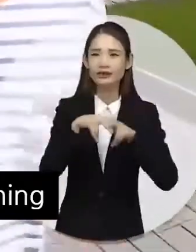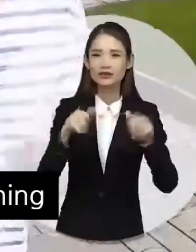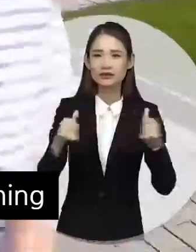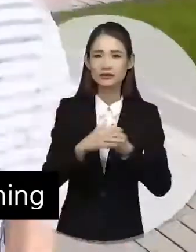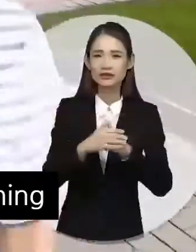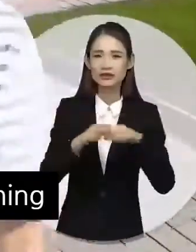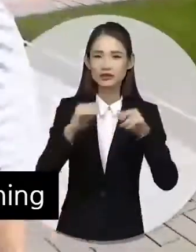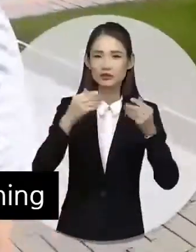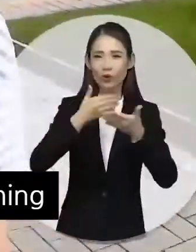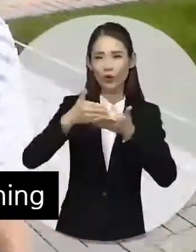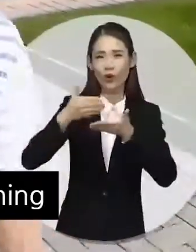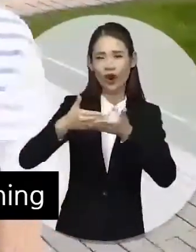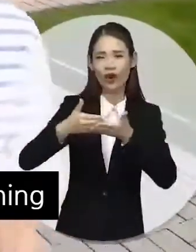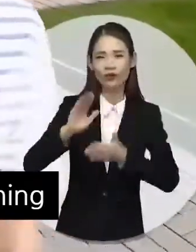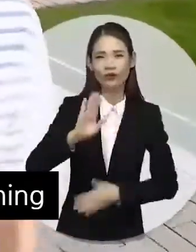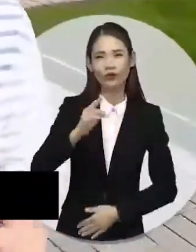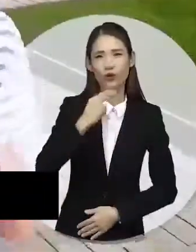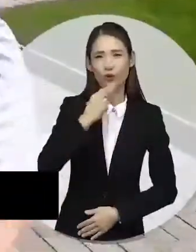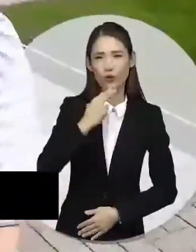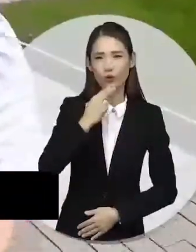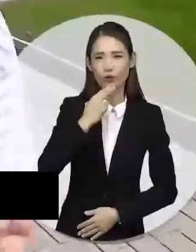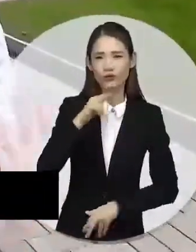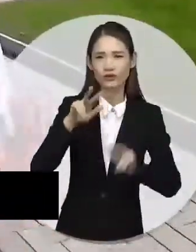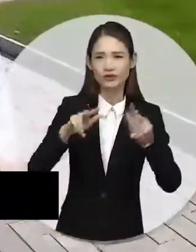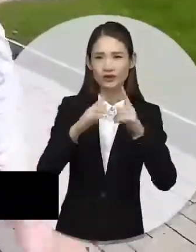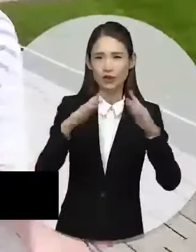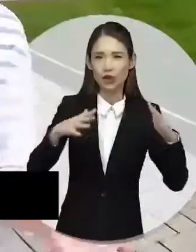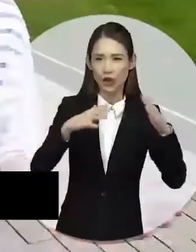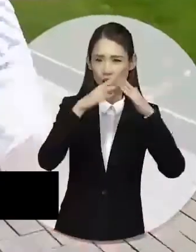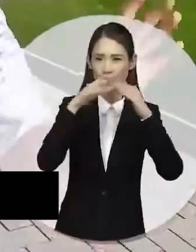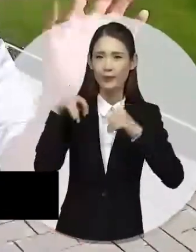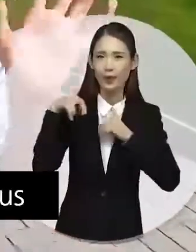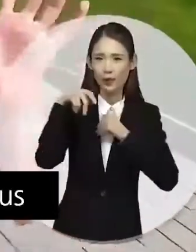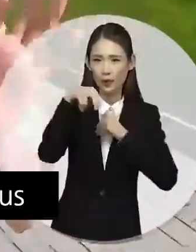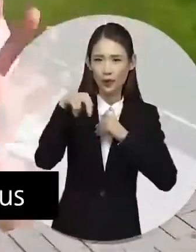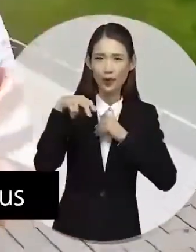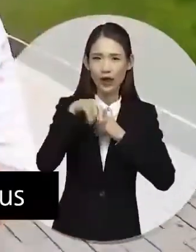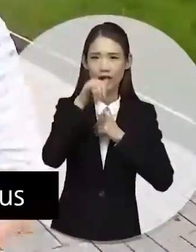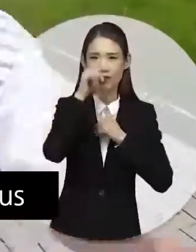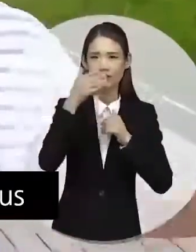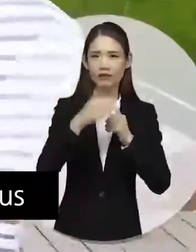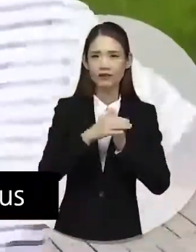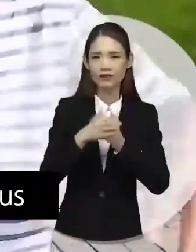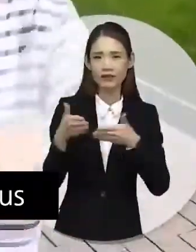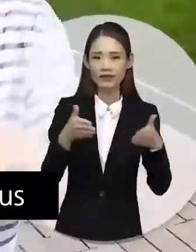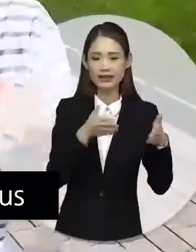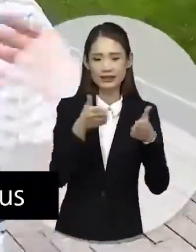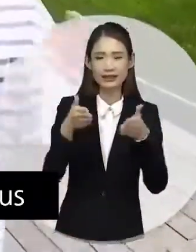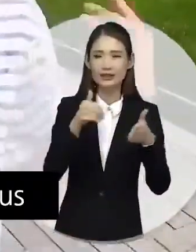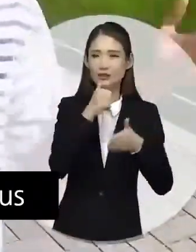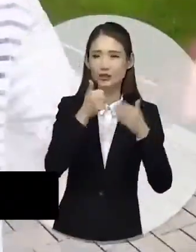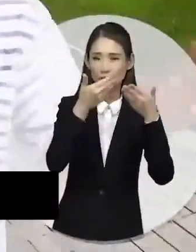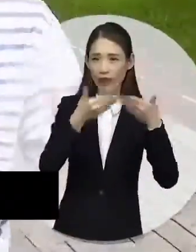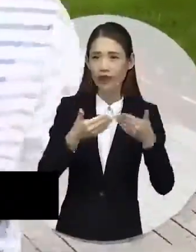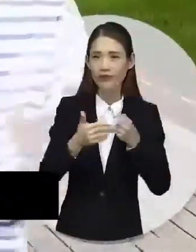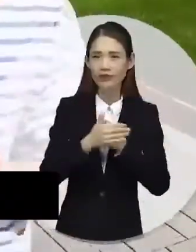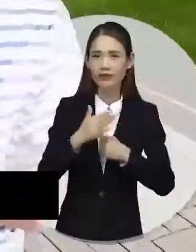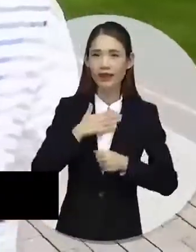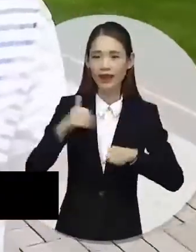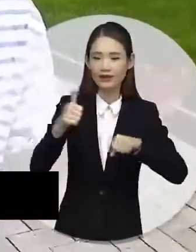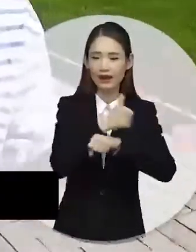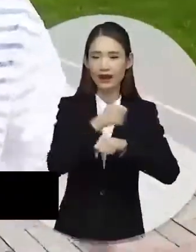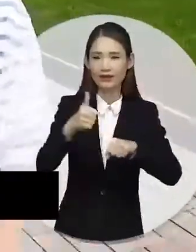뭐 촉각지도가 지금처럼 있는 것도 아니고 지금도 캠퍼스 보행을 해주는데 뭐 길을 알려주는 거야. 내가 다녀야